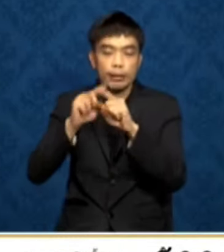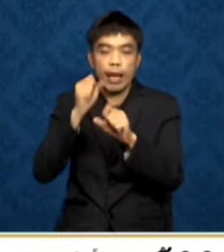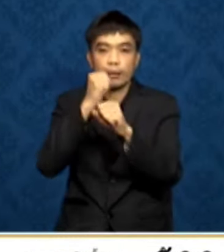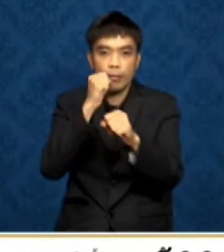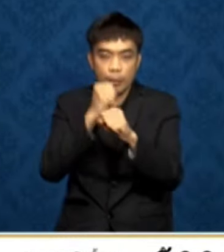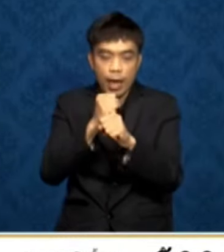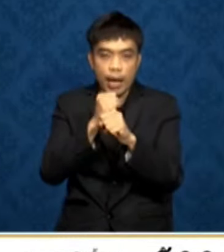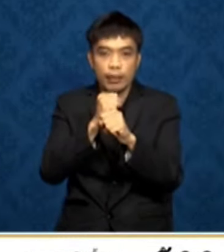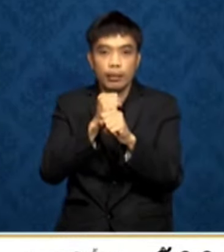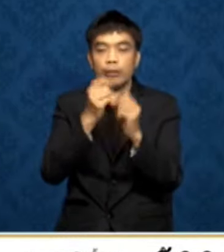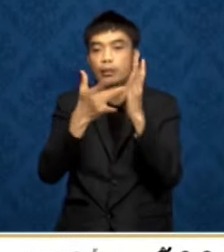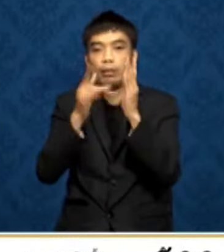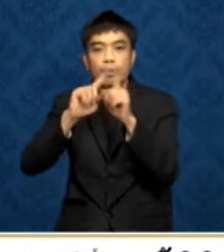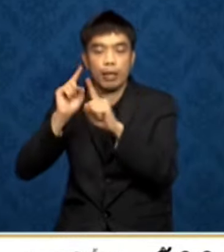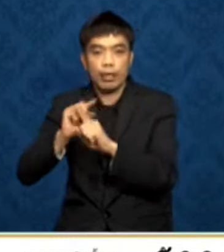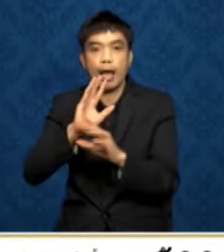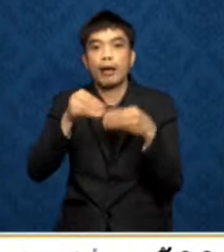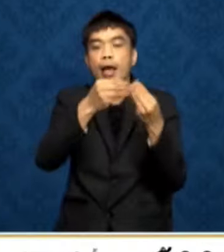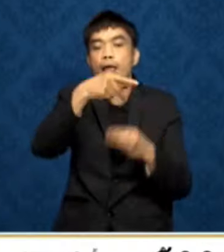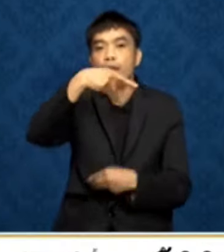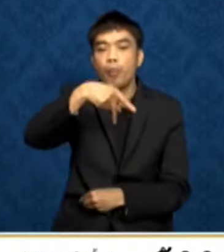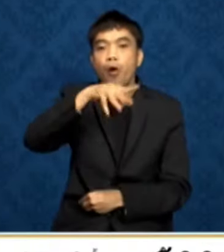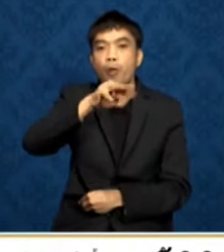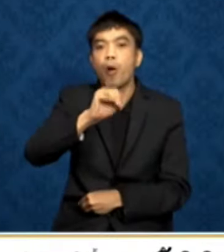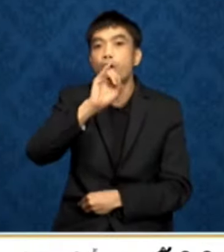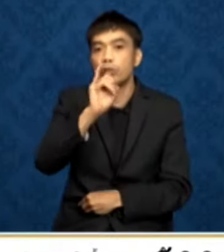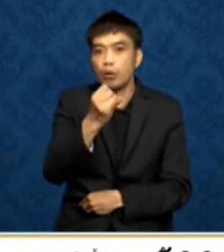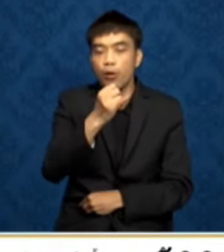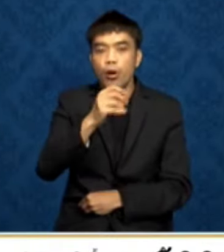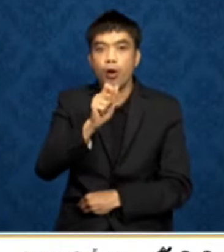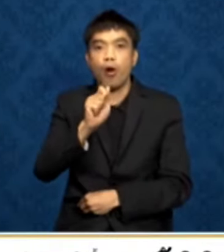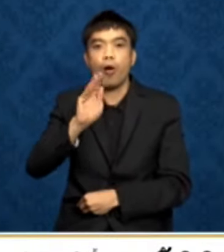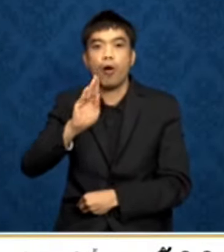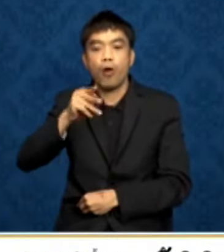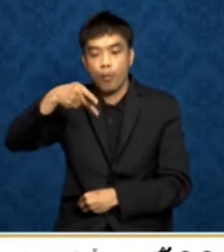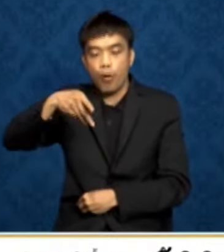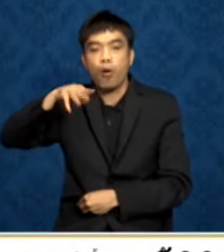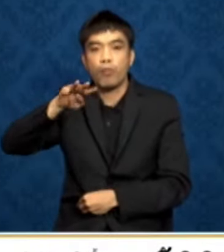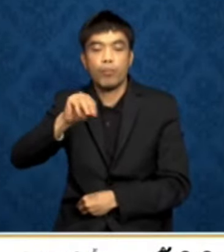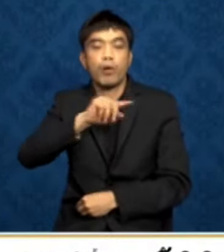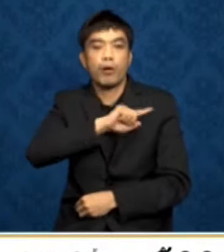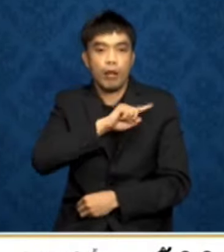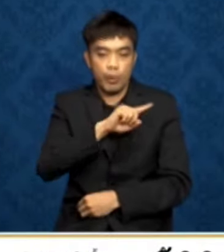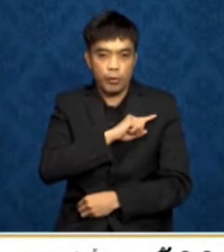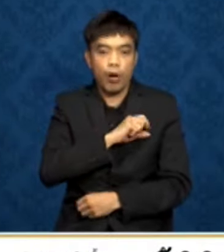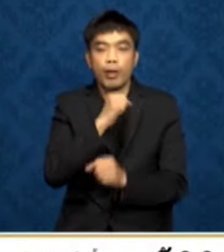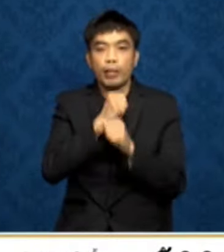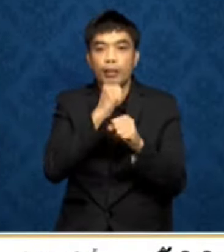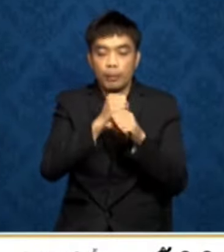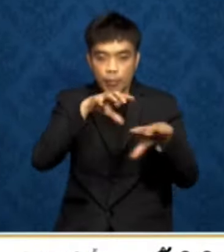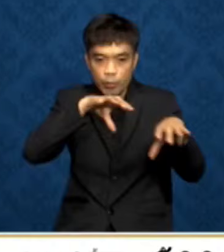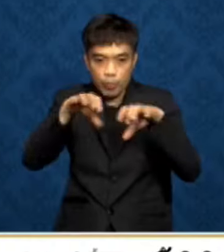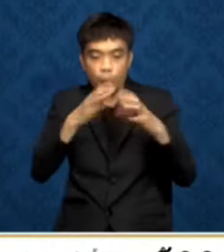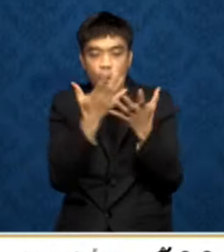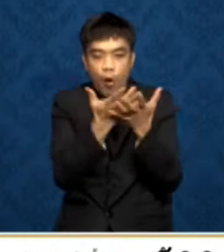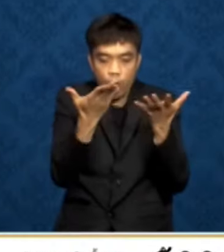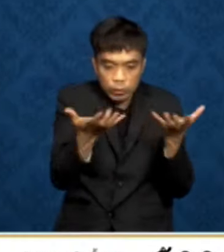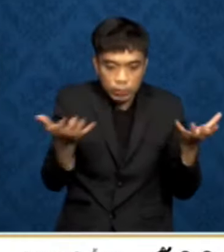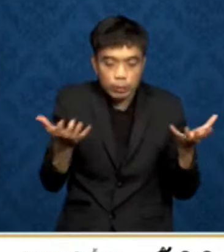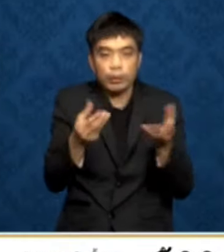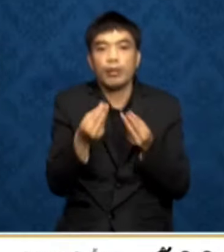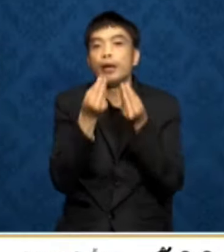การทำงานของเจ้าหน้าที่พมเอ่อพมจและอพมนะครับที่จะรับตอบรับปัญหาของพี่น้องประชา